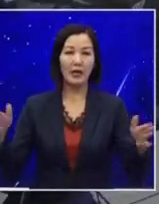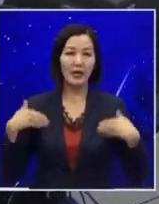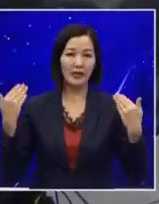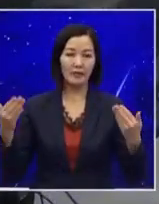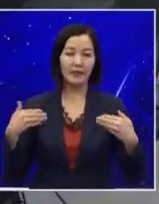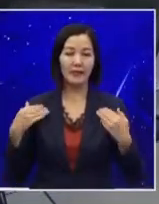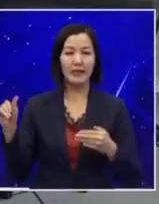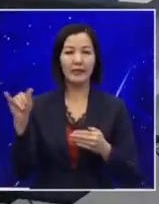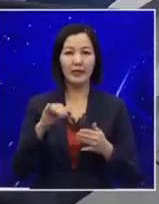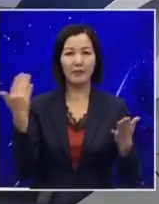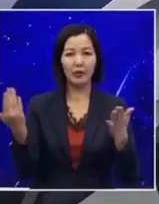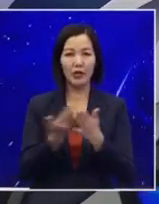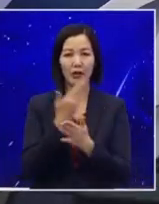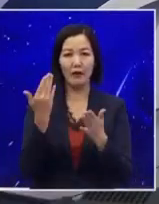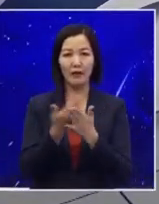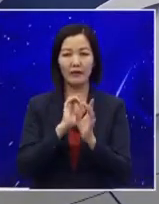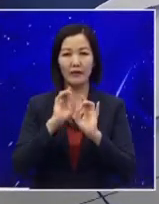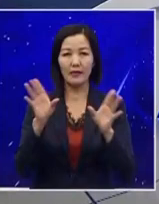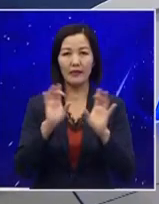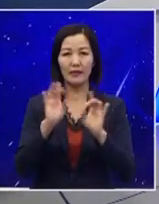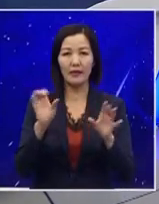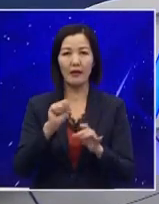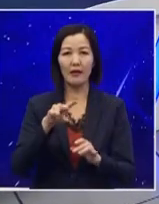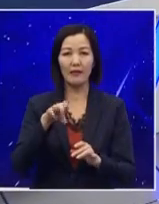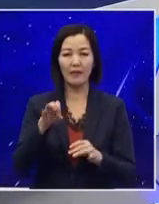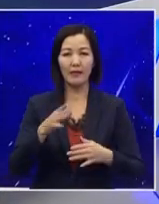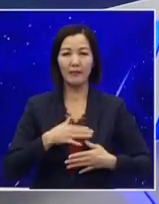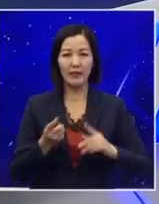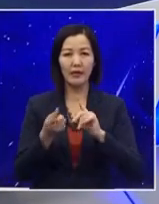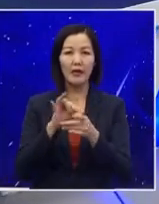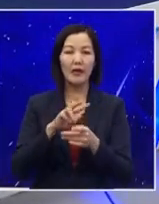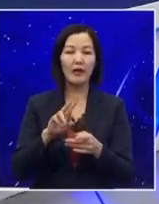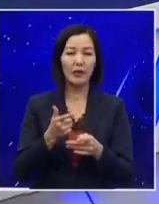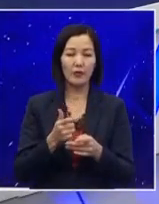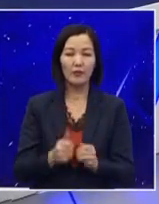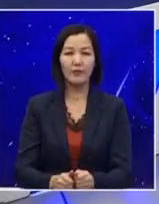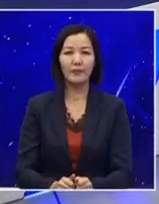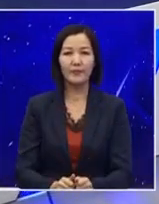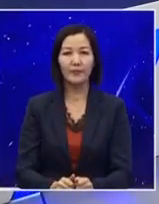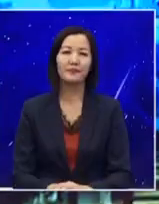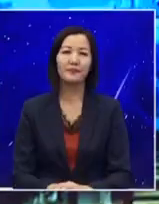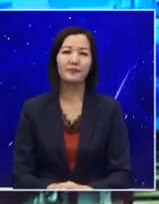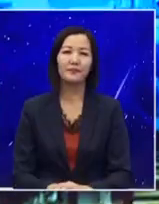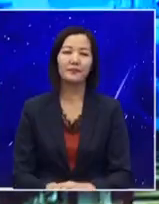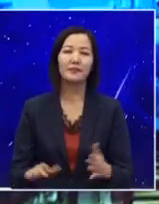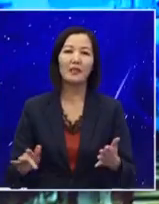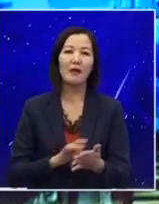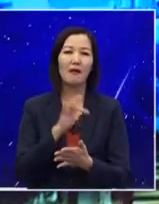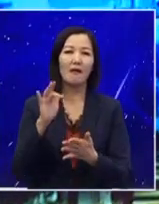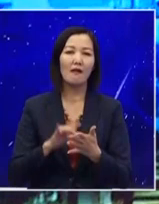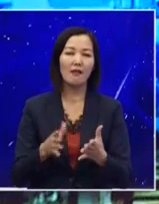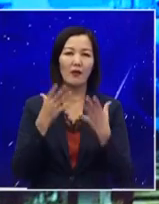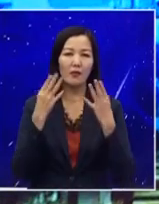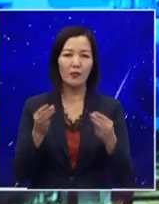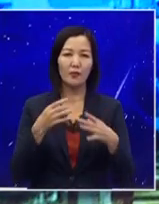Ассаламу алейкум, қадірмен көрермен, тікелей эфирде қорытынды жаңалық студияда Алмат Хамид, сурда отырмада Айгүл Жұмашқызы. Туған күніңмен,